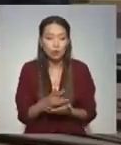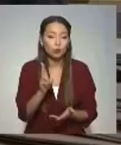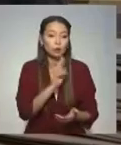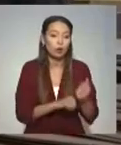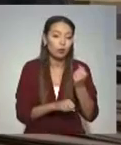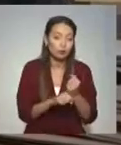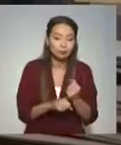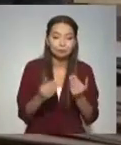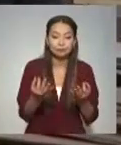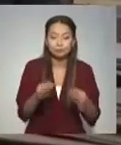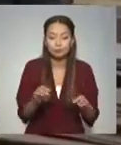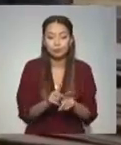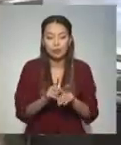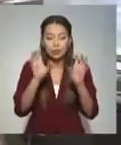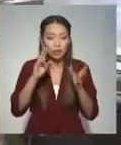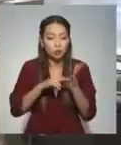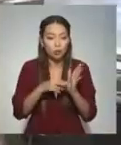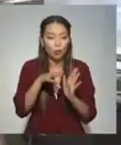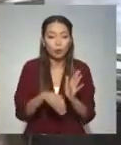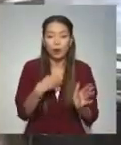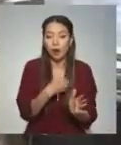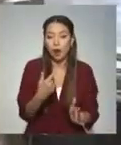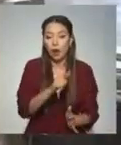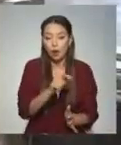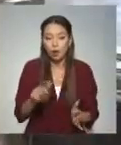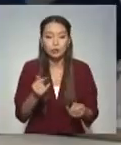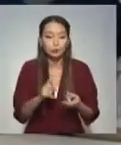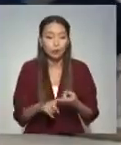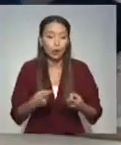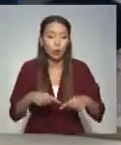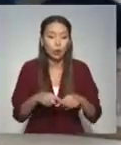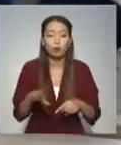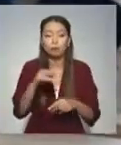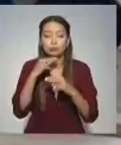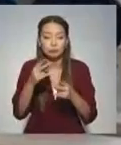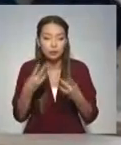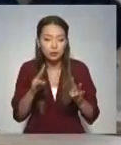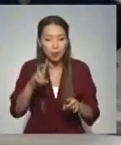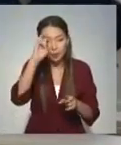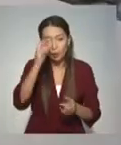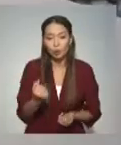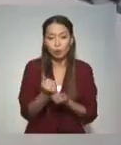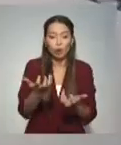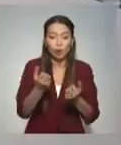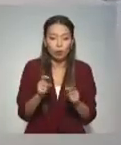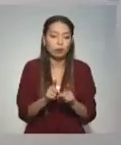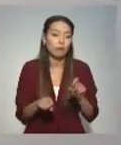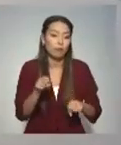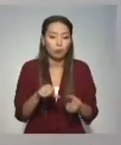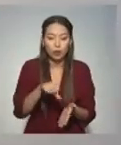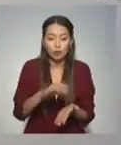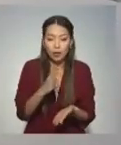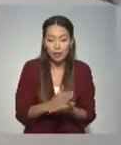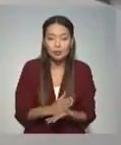деп аталады. Осылайша заң жобасының негізгі мақсаты азаматтар тиісті органдарға жүгінбей-ақ мемлекеттің қолдауын алу мүмкіндігіне ие болады. Мұны